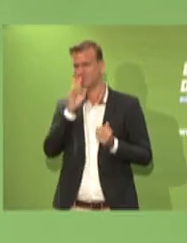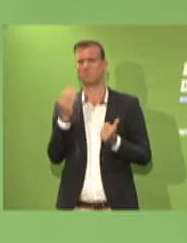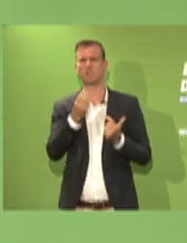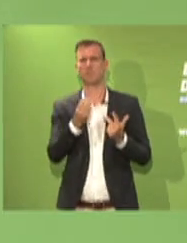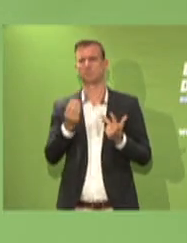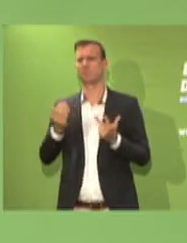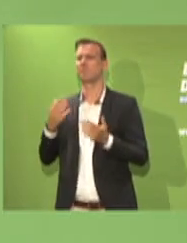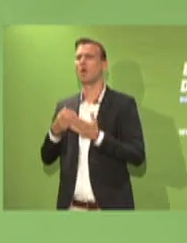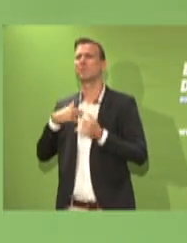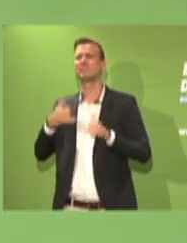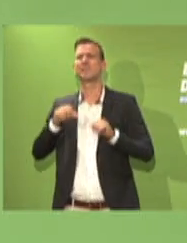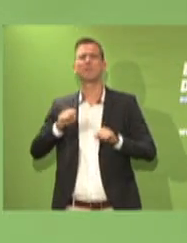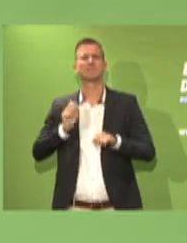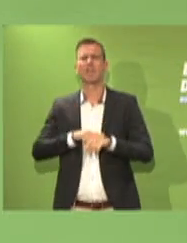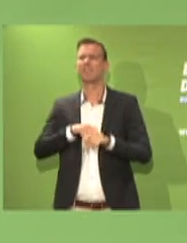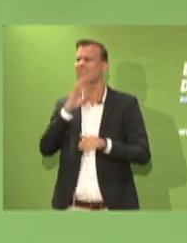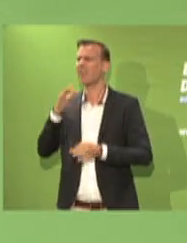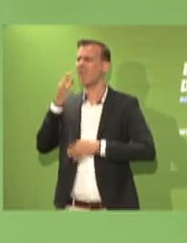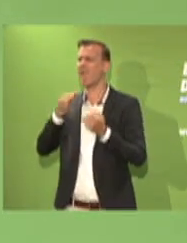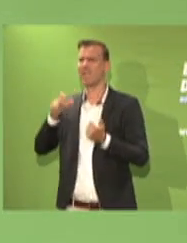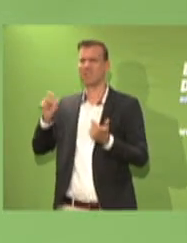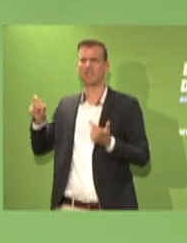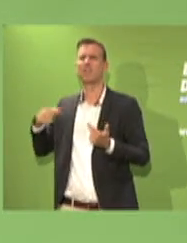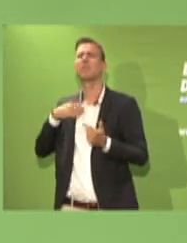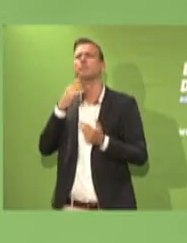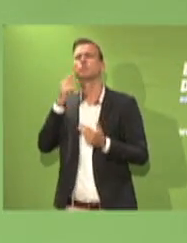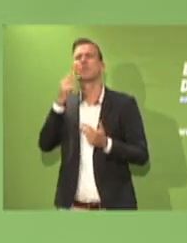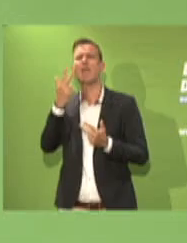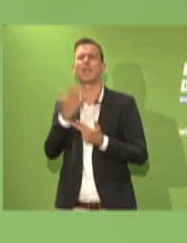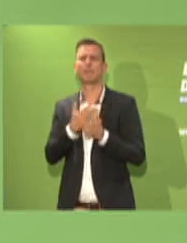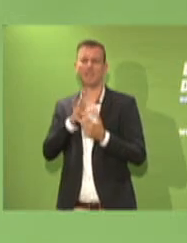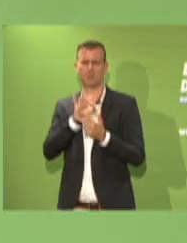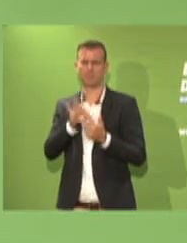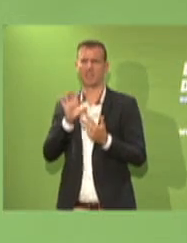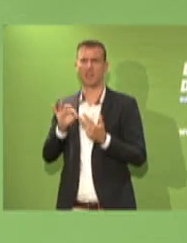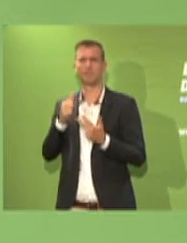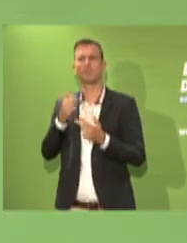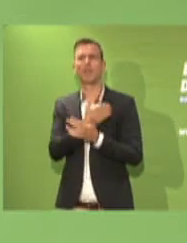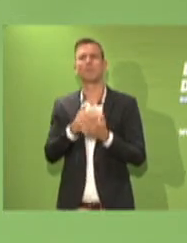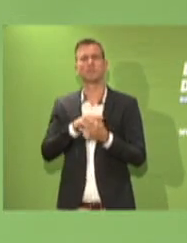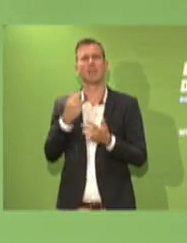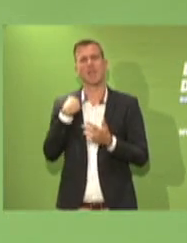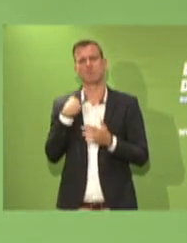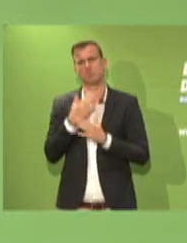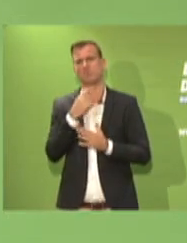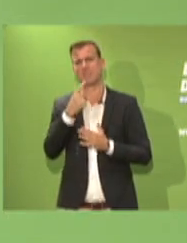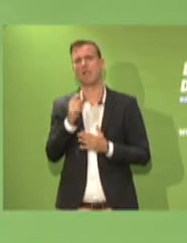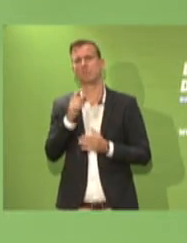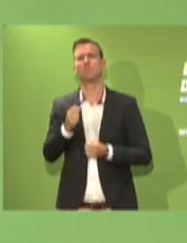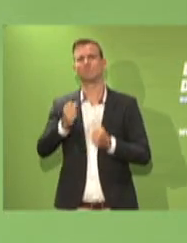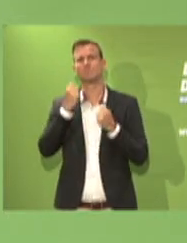aus Kapazitätsgründen, weil es noch viele Rednerinnen und Redner gibt, nur drei Beispiele nennen, nämlich das Beispiel, was ich eben schon angesprochen habe, den